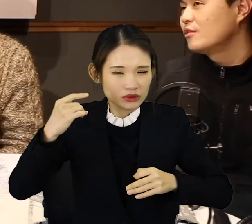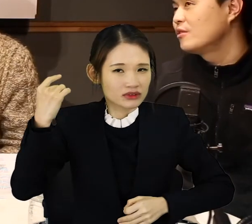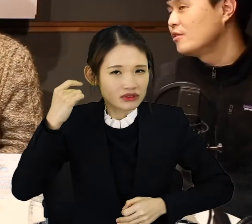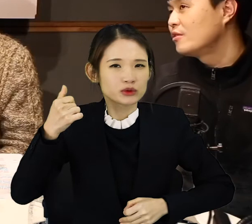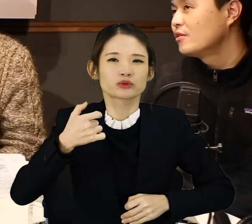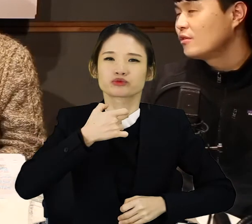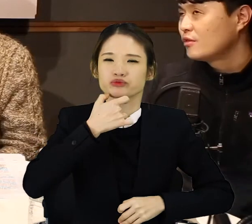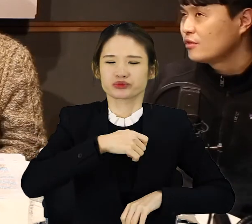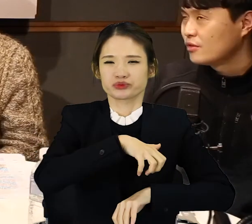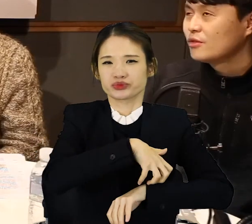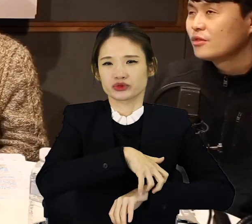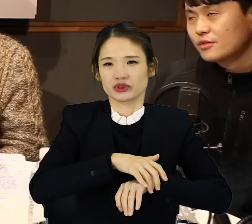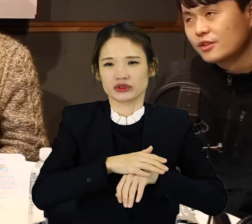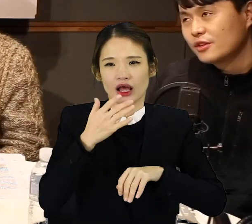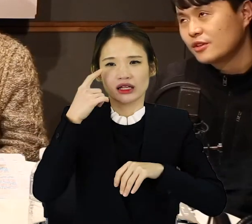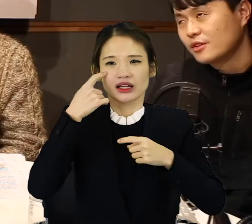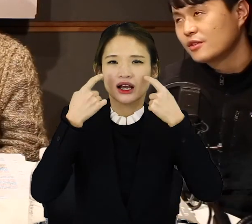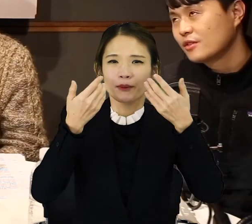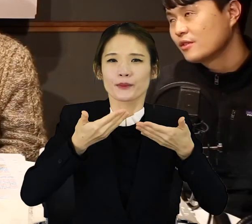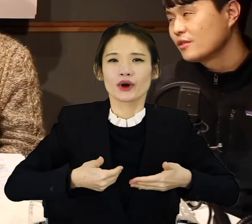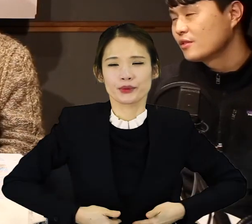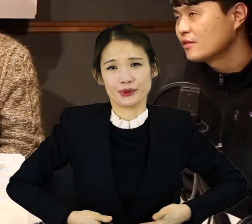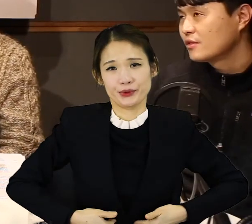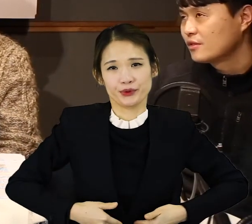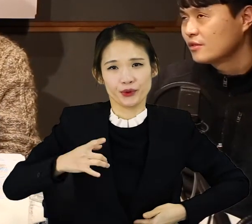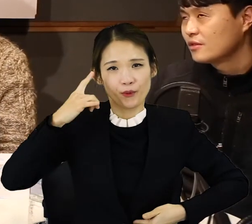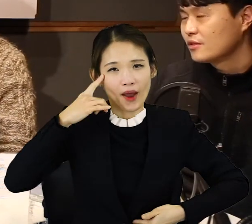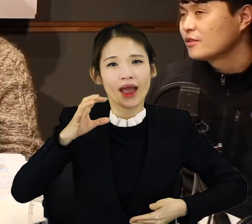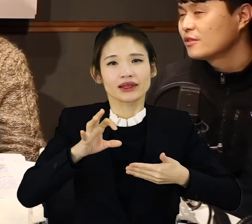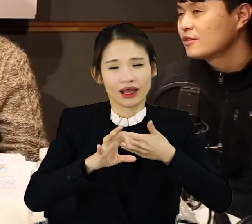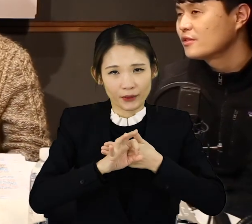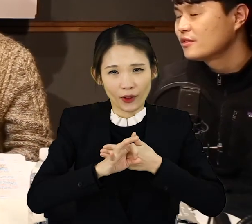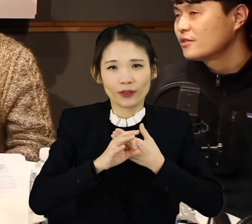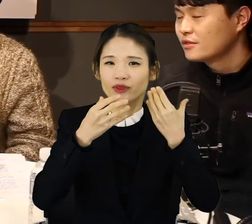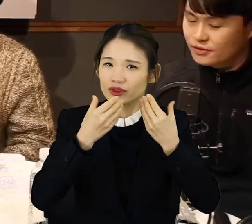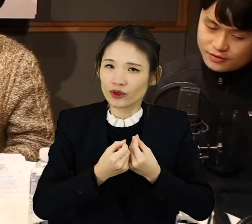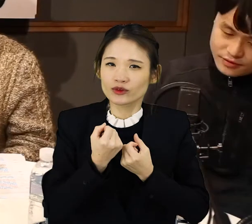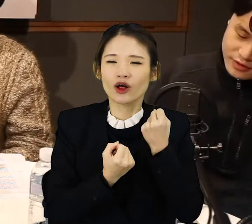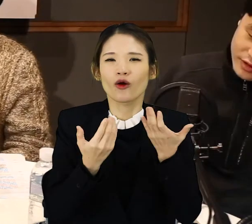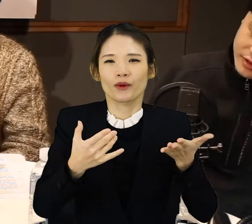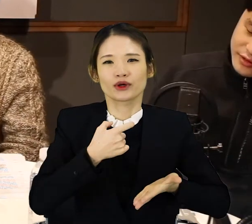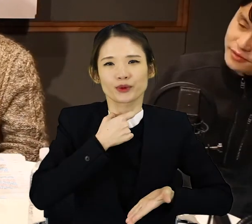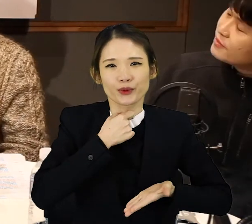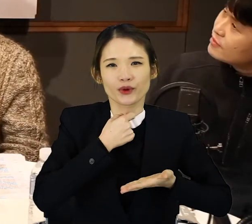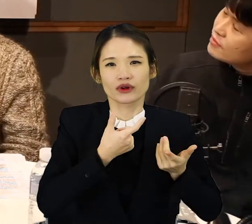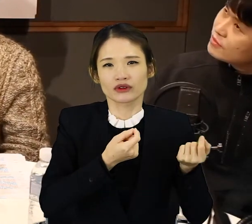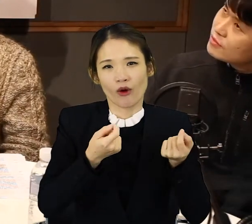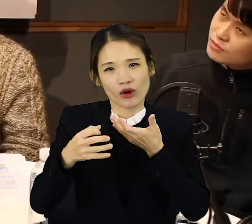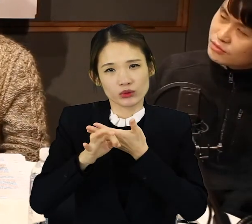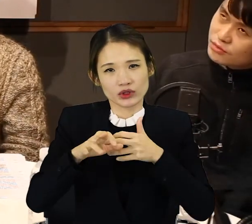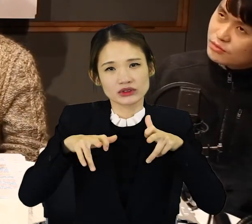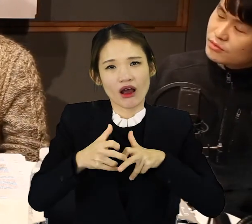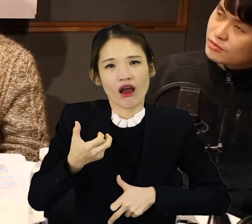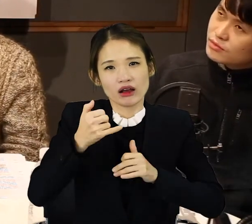우리는 당신들의 각막이 우리가 필요합니다. 네. 그게 왜 그러냐면요. 라는 얘기를 하고 싶었던 거예요. 근데 그러다 보면은 네. 정작 장애를